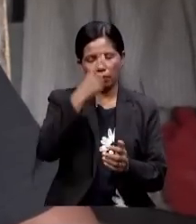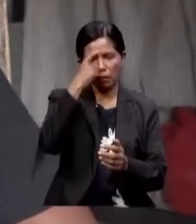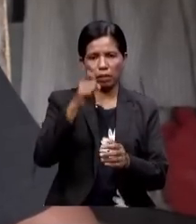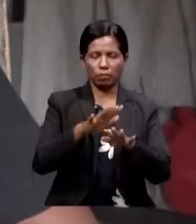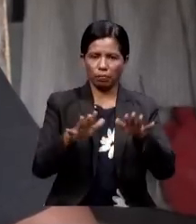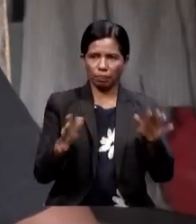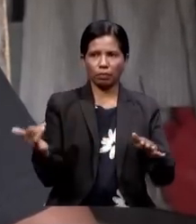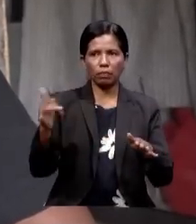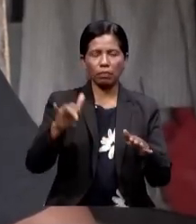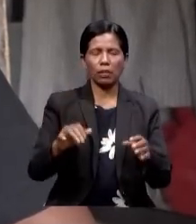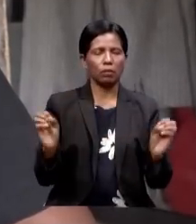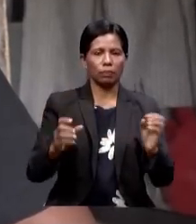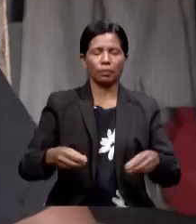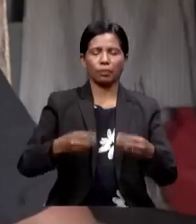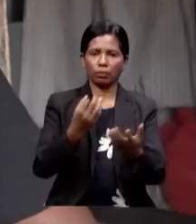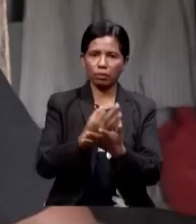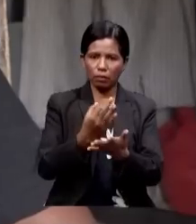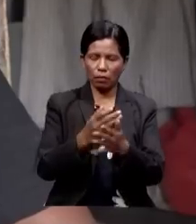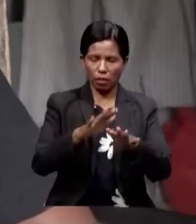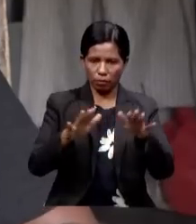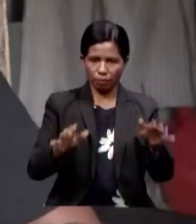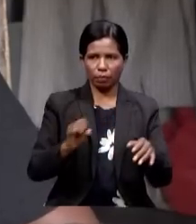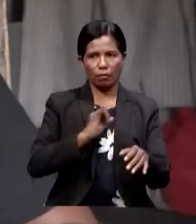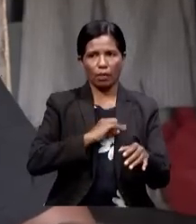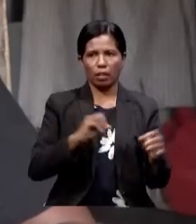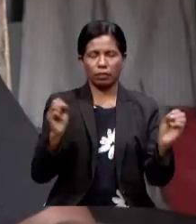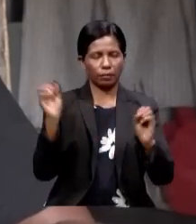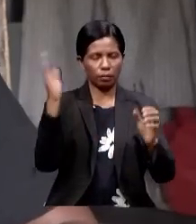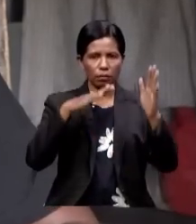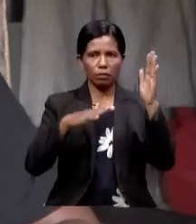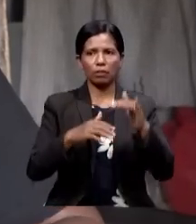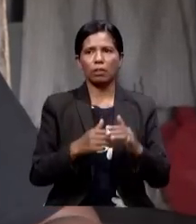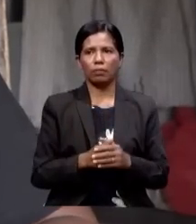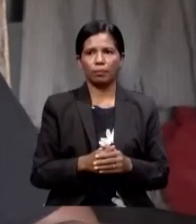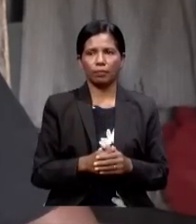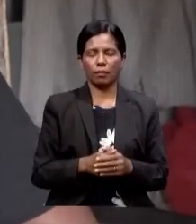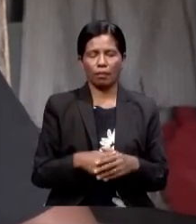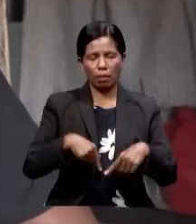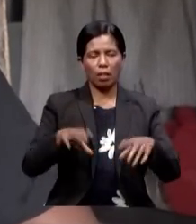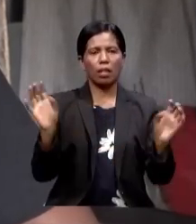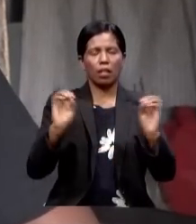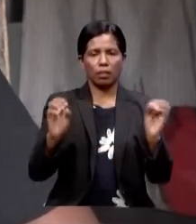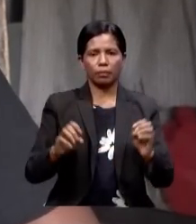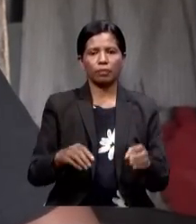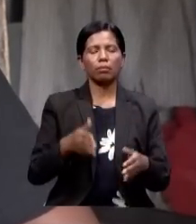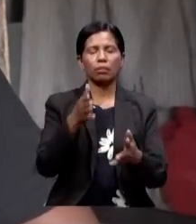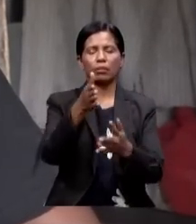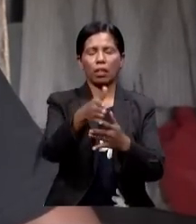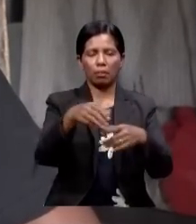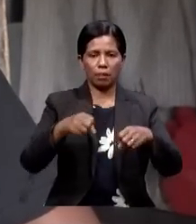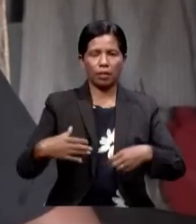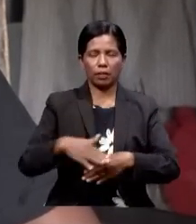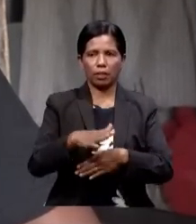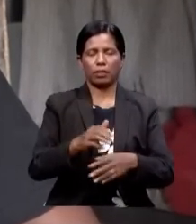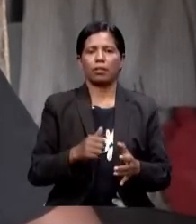sira mak mem mak lah pe fos ram labar sira ka dan haula haula problema. Balai lah itu no kalau mak bakar atas larang kan. Ne fir